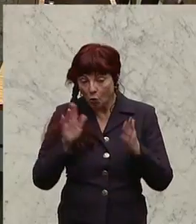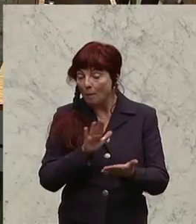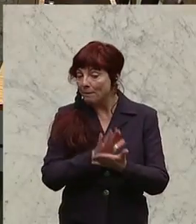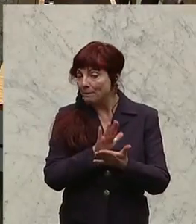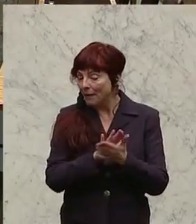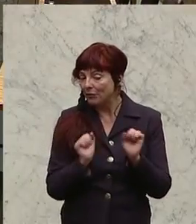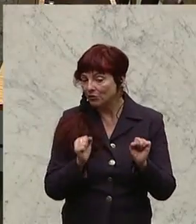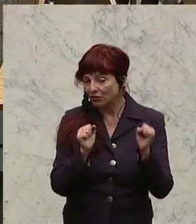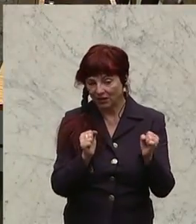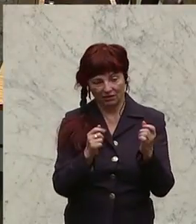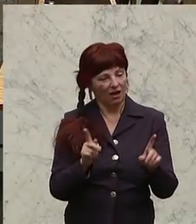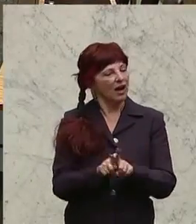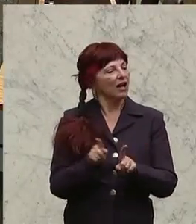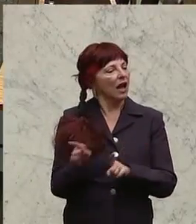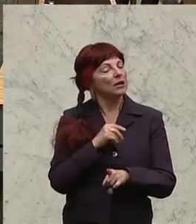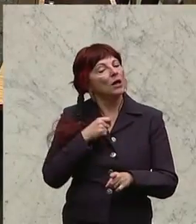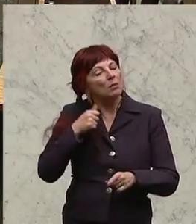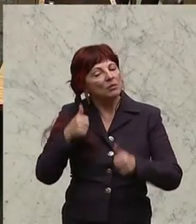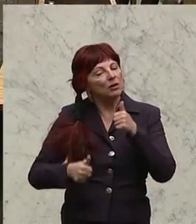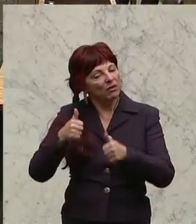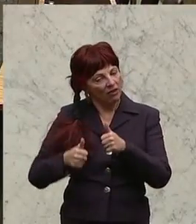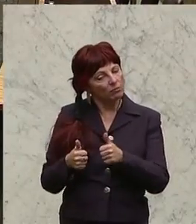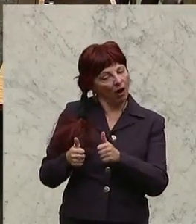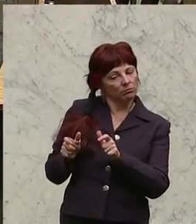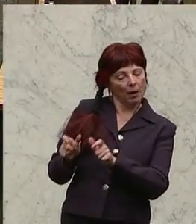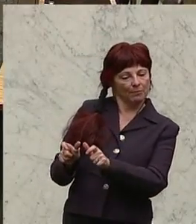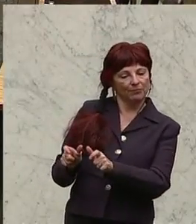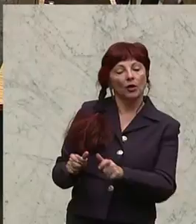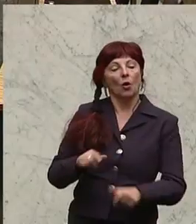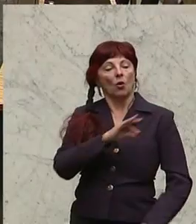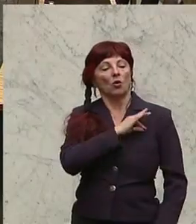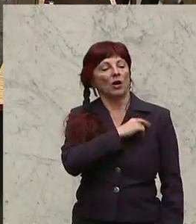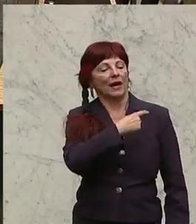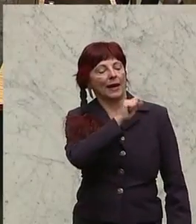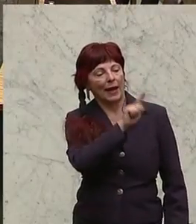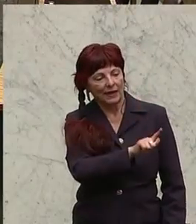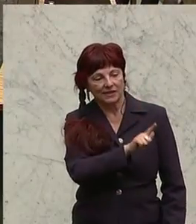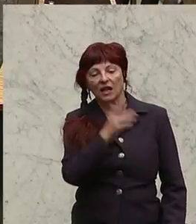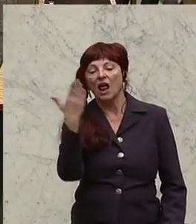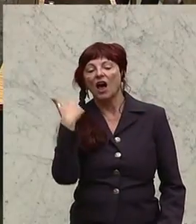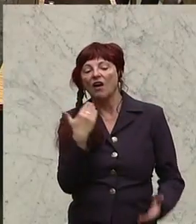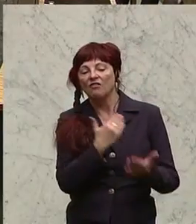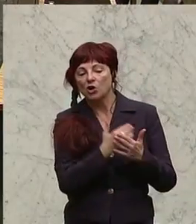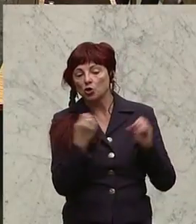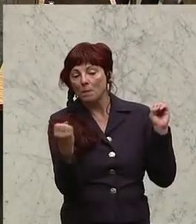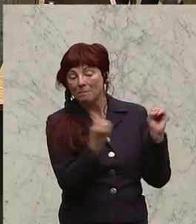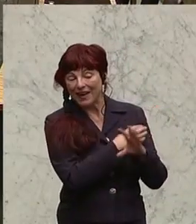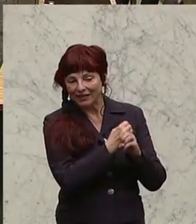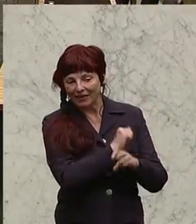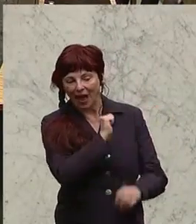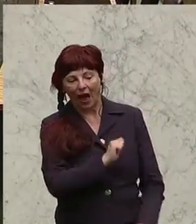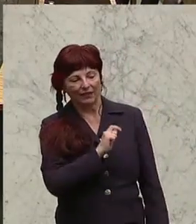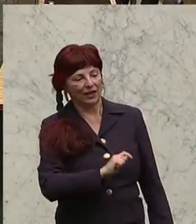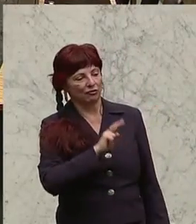Schach halten. Und der Kollege Gerstl, unser Verfassungssprecher, hat es heute auch schon erwähnt. Die Medien, in den Medien der kolportierte Verkauf von ATV an die deutsche